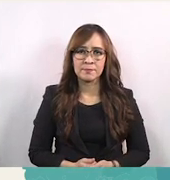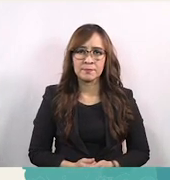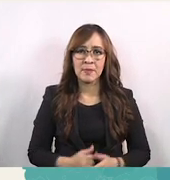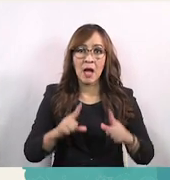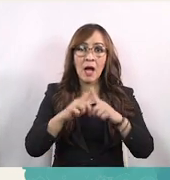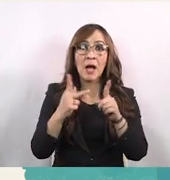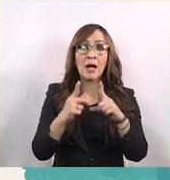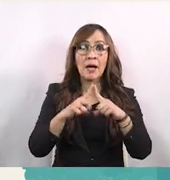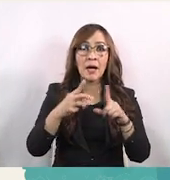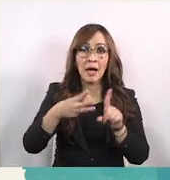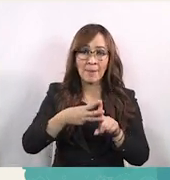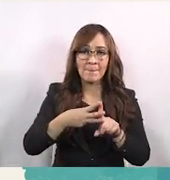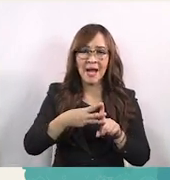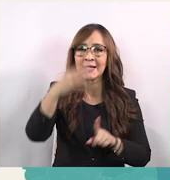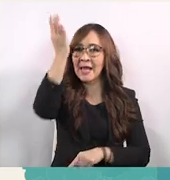kehed321